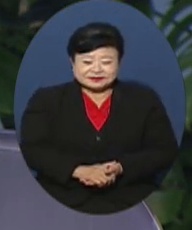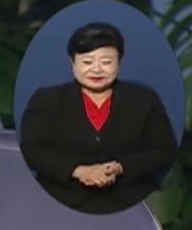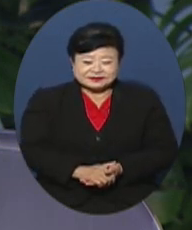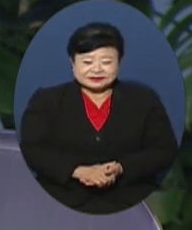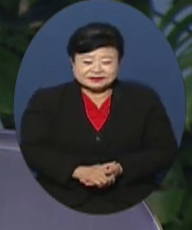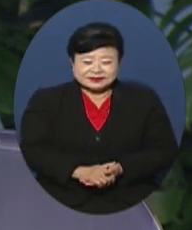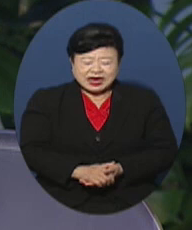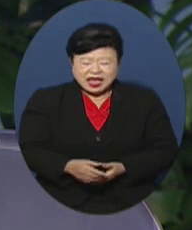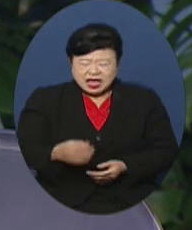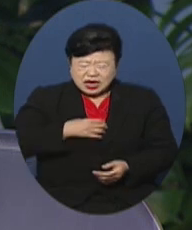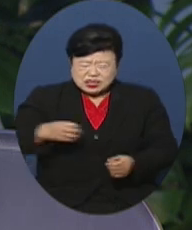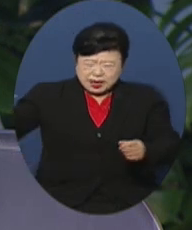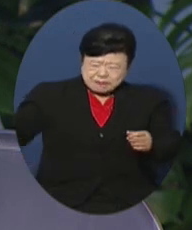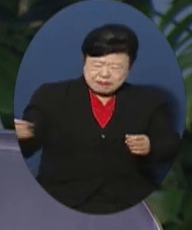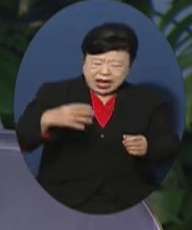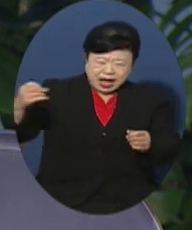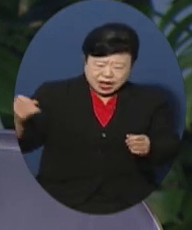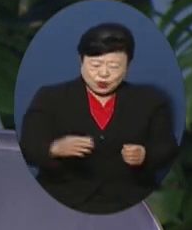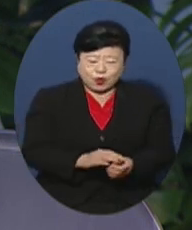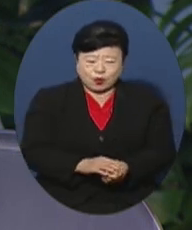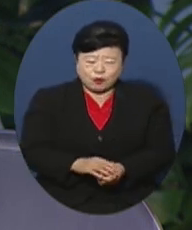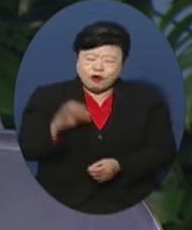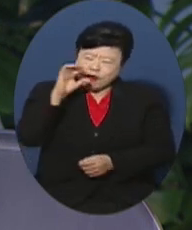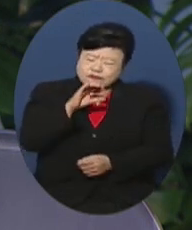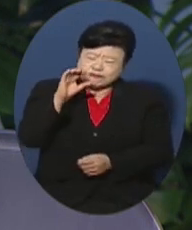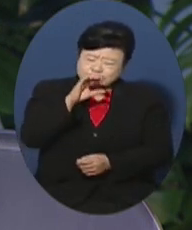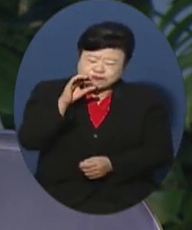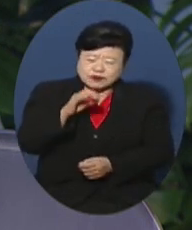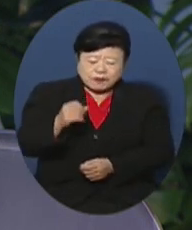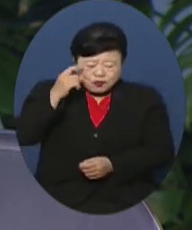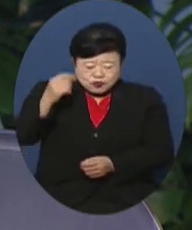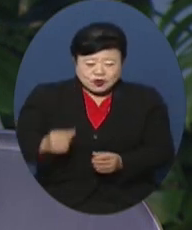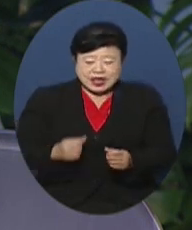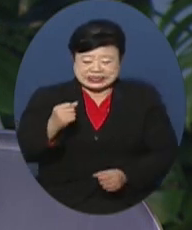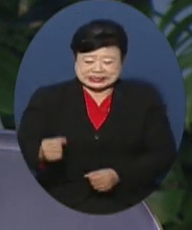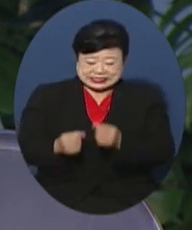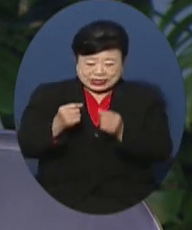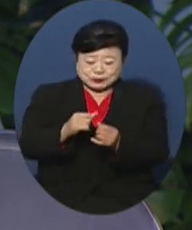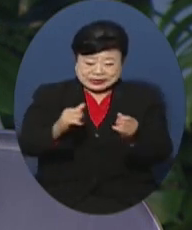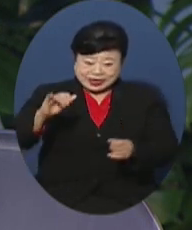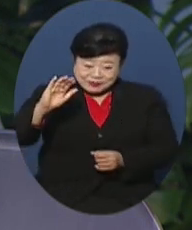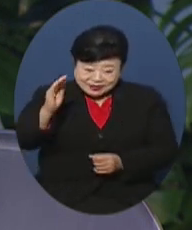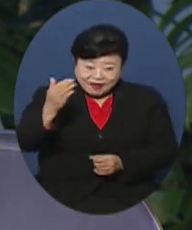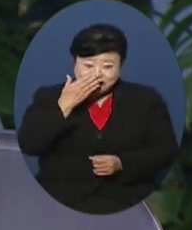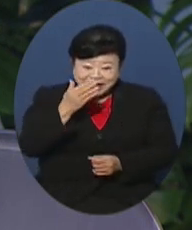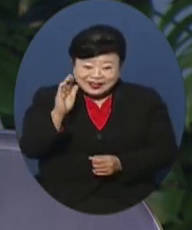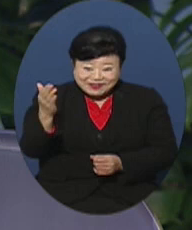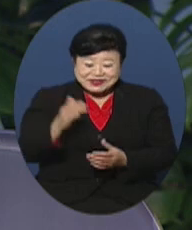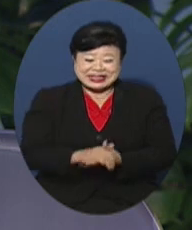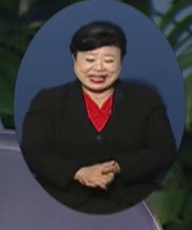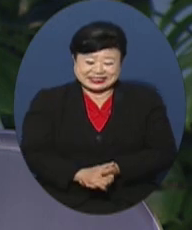거센 파도를 이겨나가야만 훌륭한 뱃사공이 될 수 있는 것입니다.